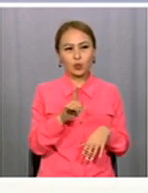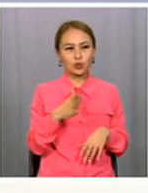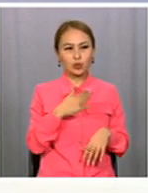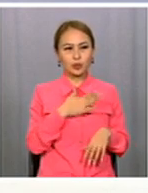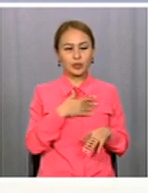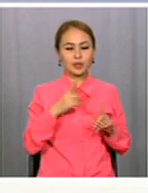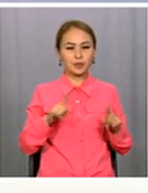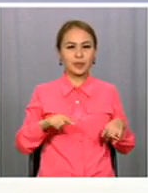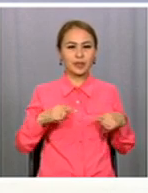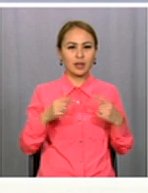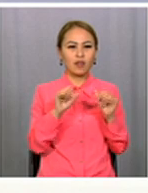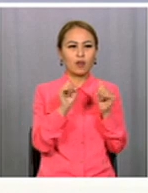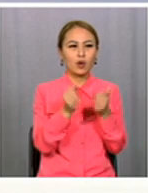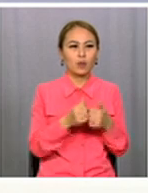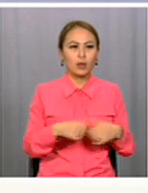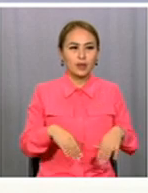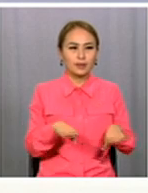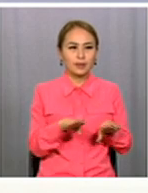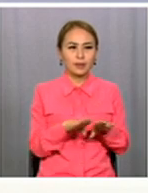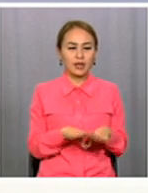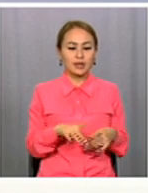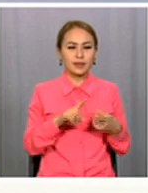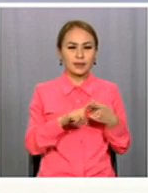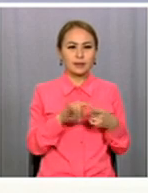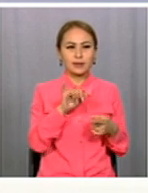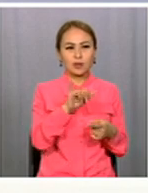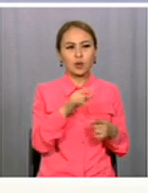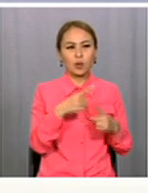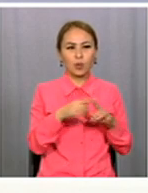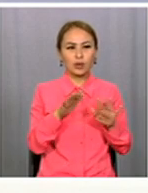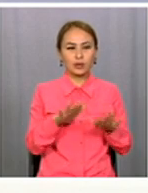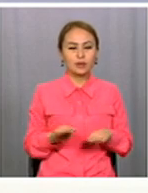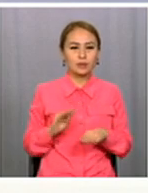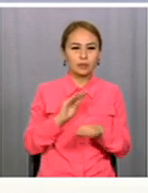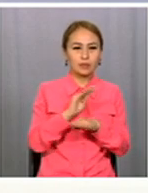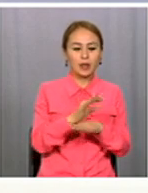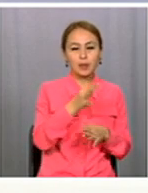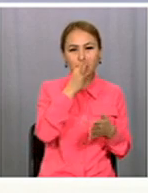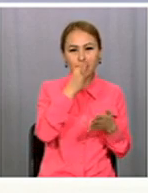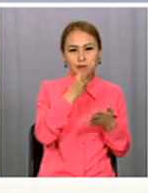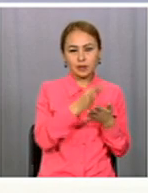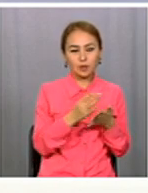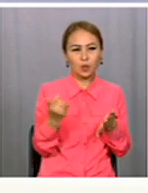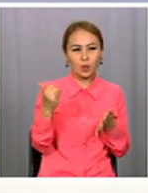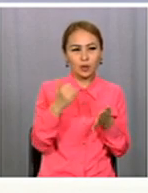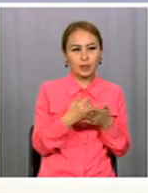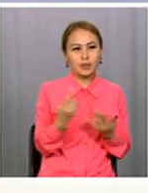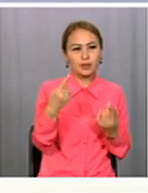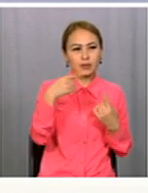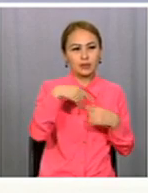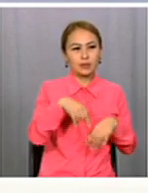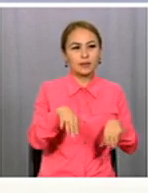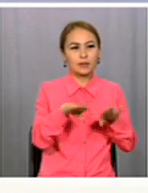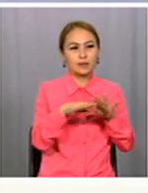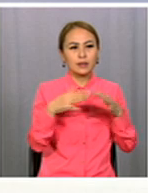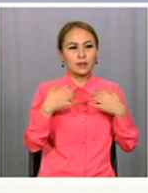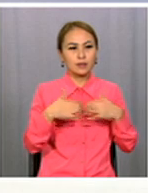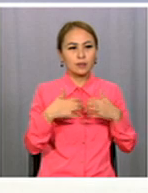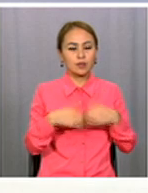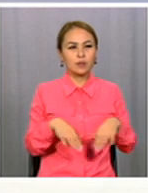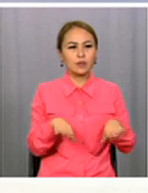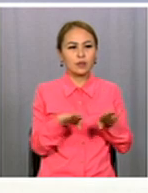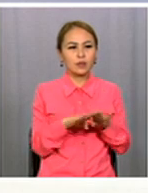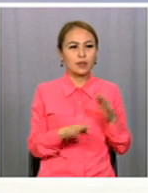берілген формуладағы X-тің орнына оның мәндерін қоя отырып, сәйкес Y-тің мәндерін есептейміз. Сонда,